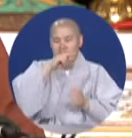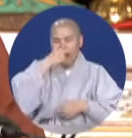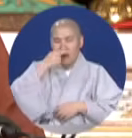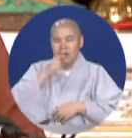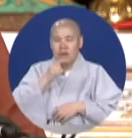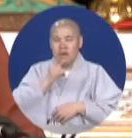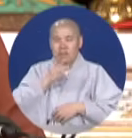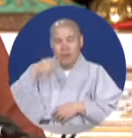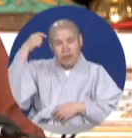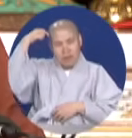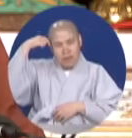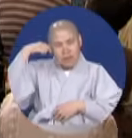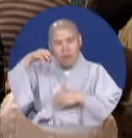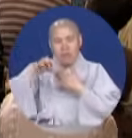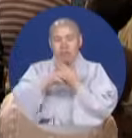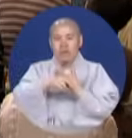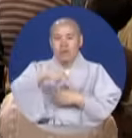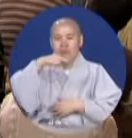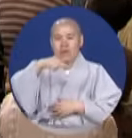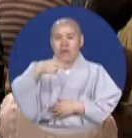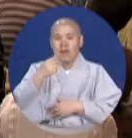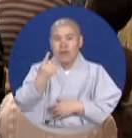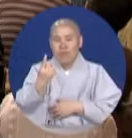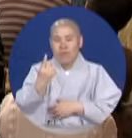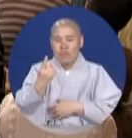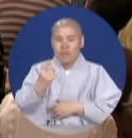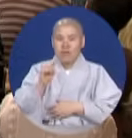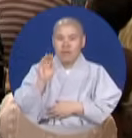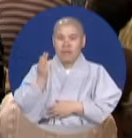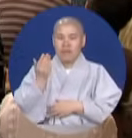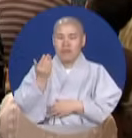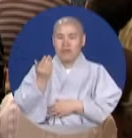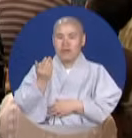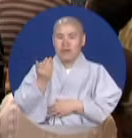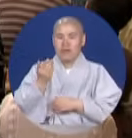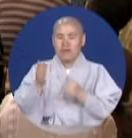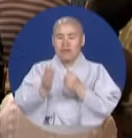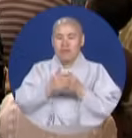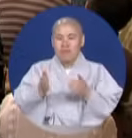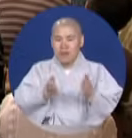이게 도예요. 이게 학문의 길이 다른 거예요.